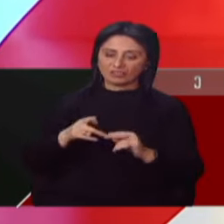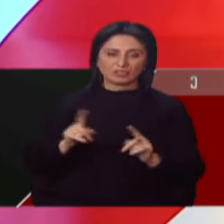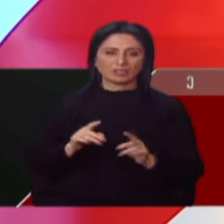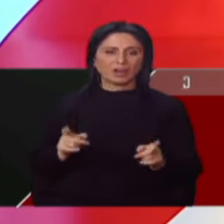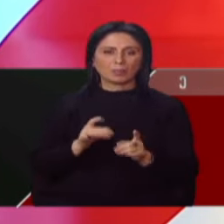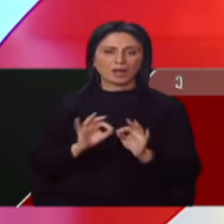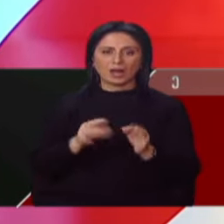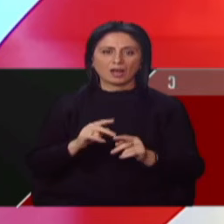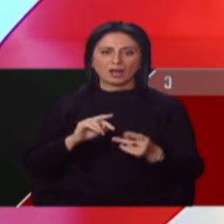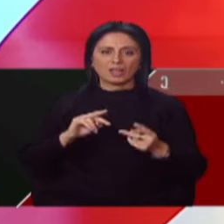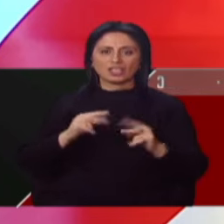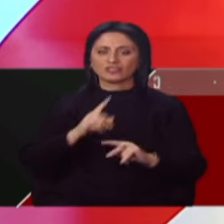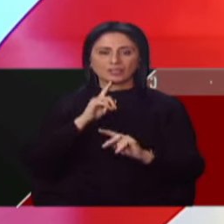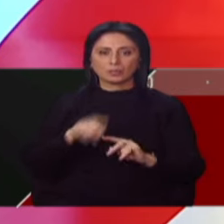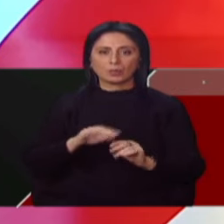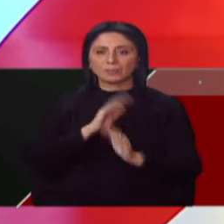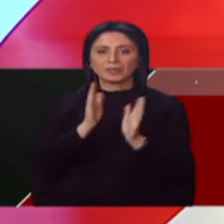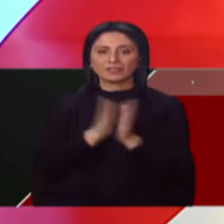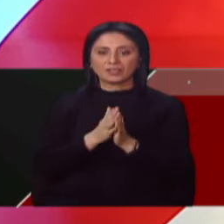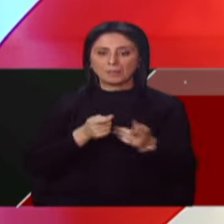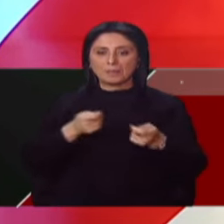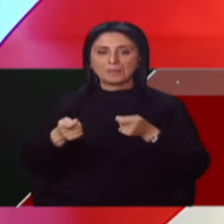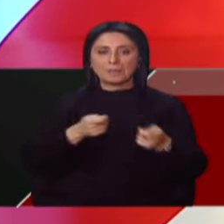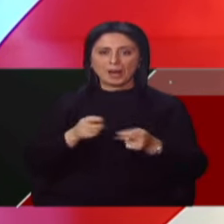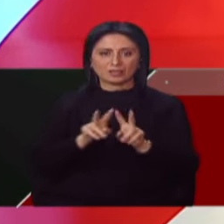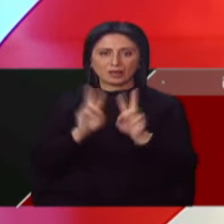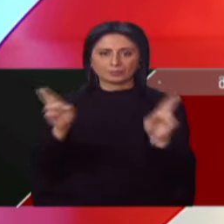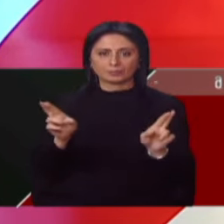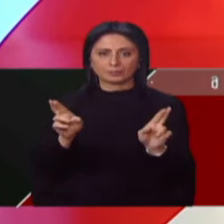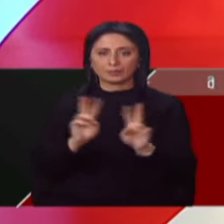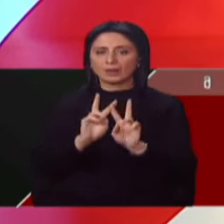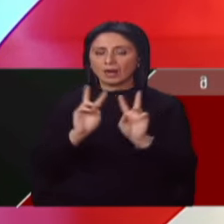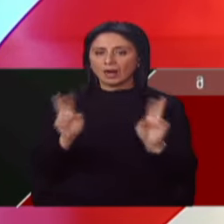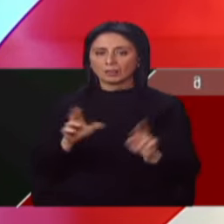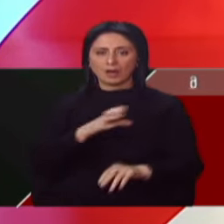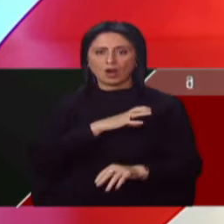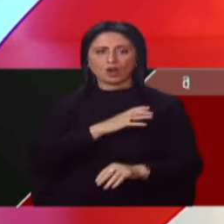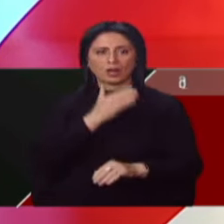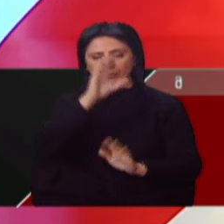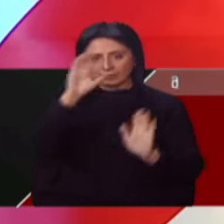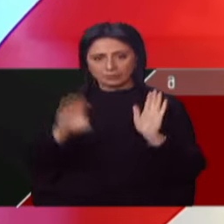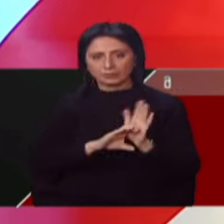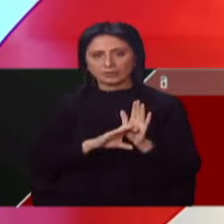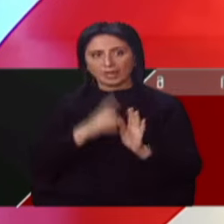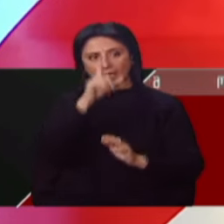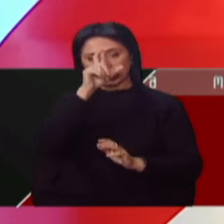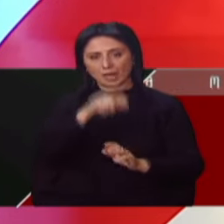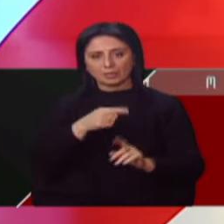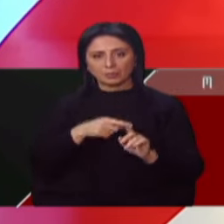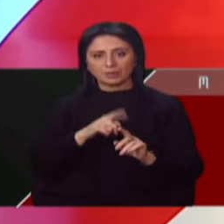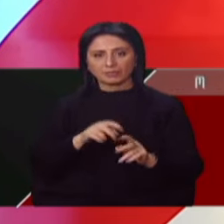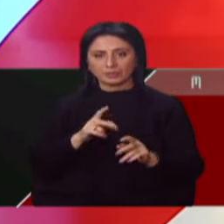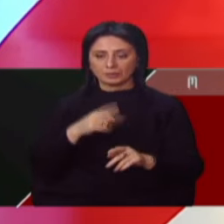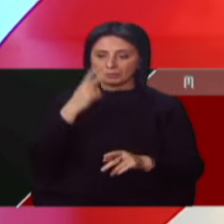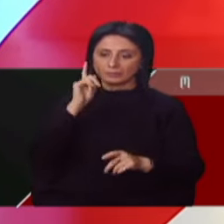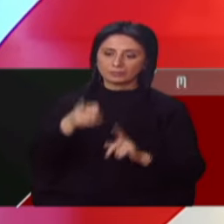იცვლება, რადგან მთელი მართველობითი სისტემა არის სამწუხაროდ ოლიგარქიული, როდესაც ერთი ადამიანი